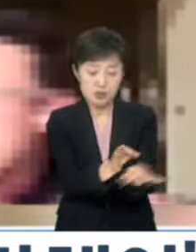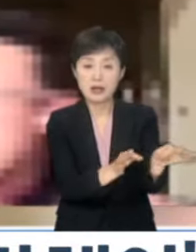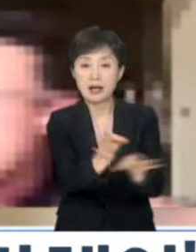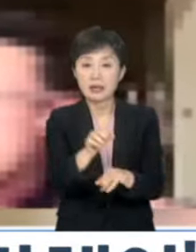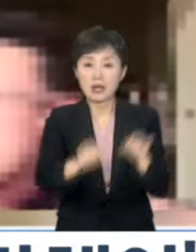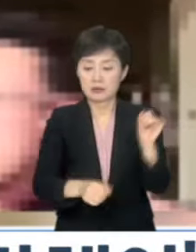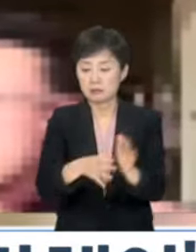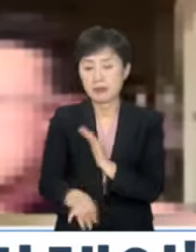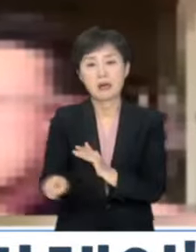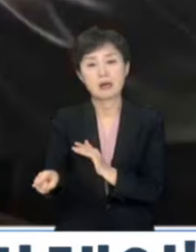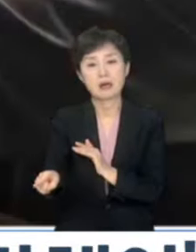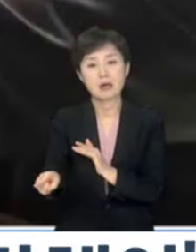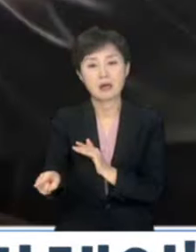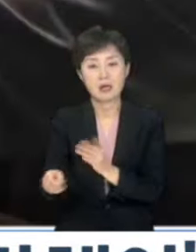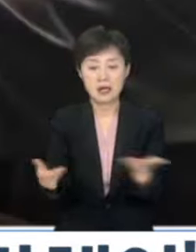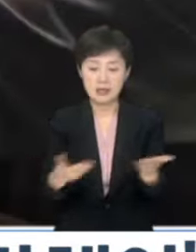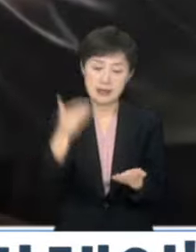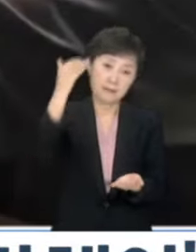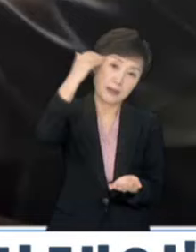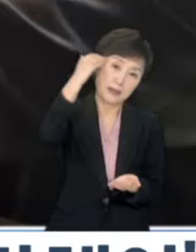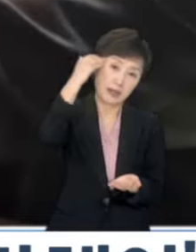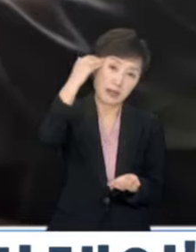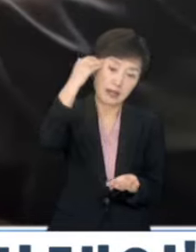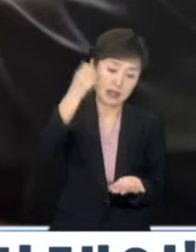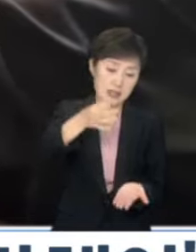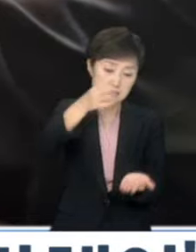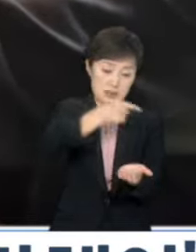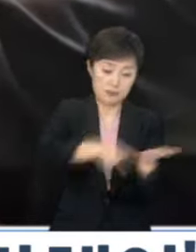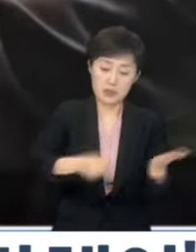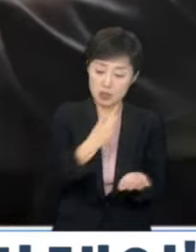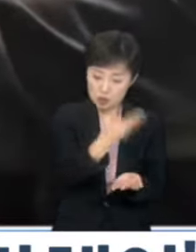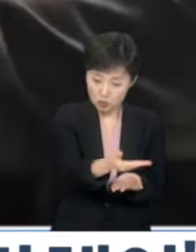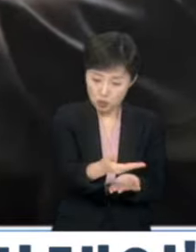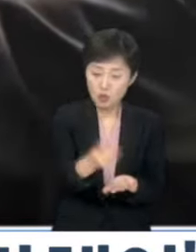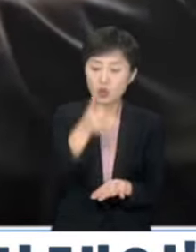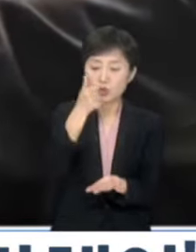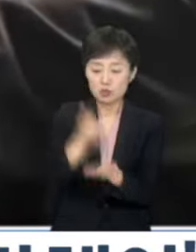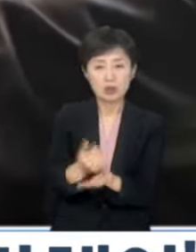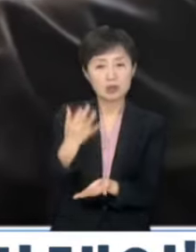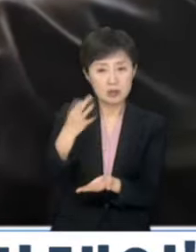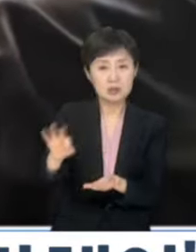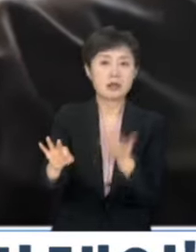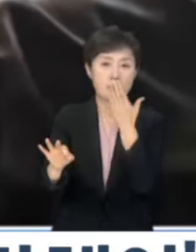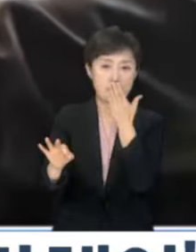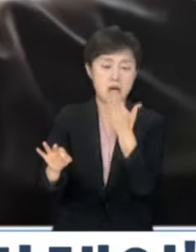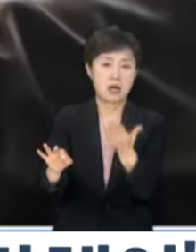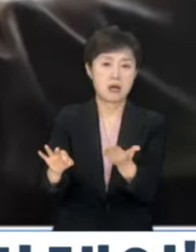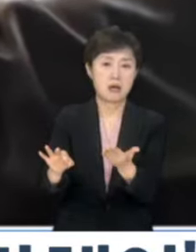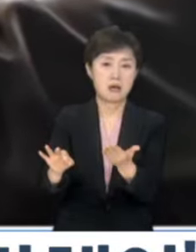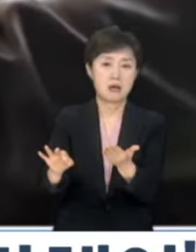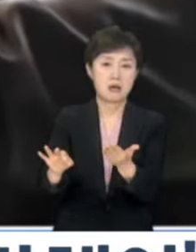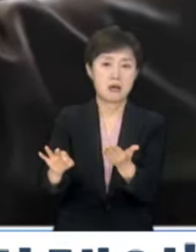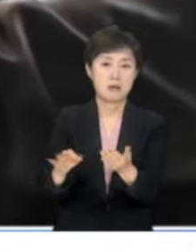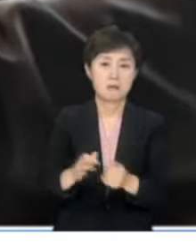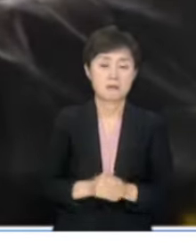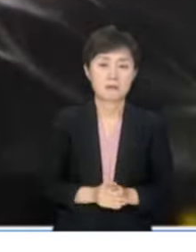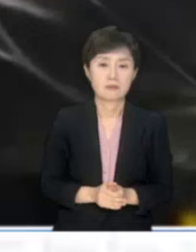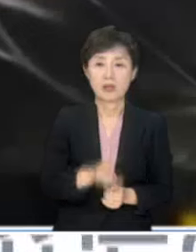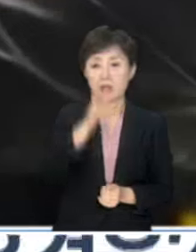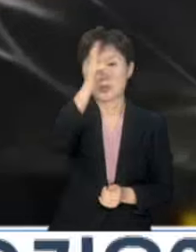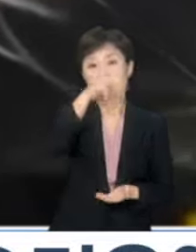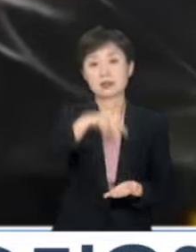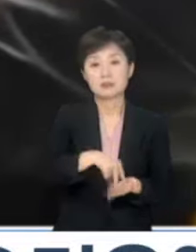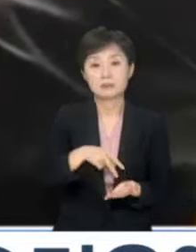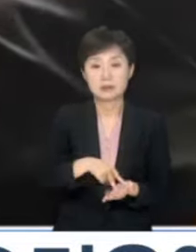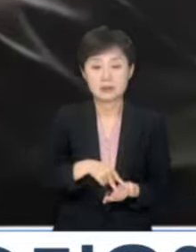했던 기행들은 업무 방해라든가 재물 손괴 예. 혐의가 충분히 그렇죠. 이제 개시가 될 수 있을 것으로 보이거든요. 그래서 수사당국에서